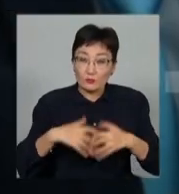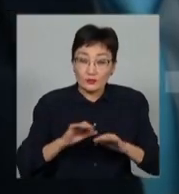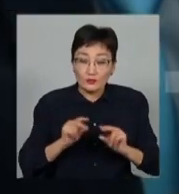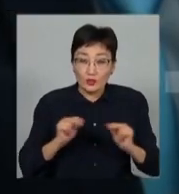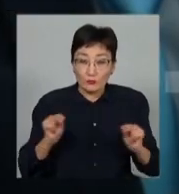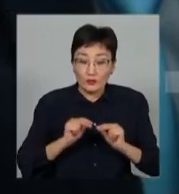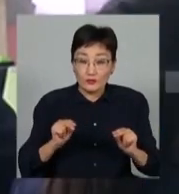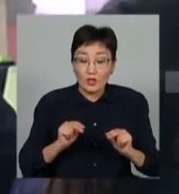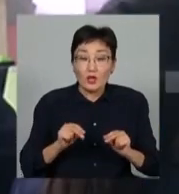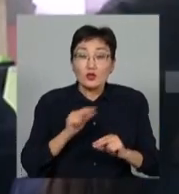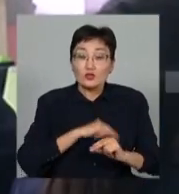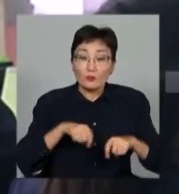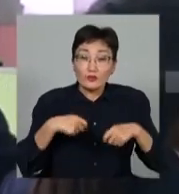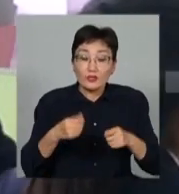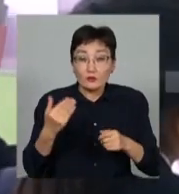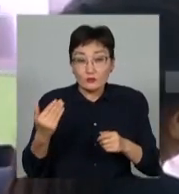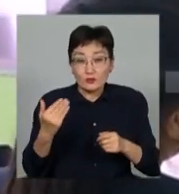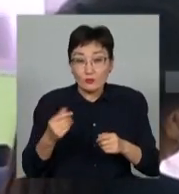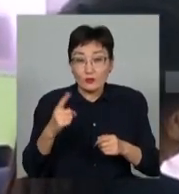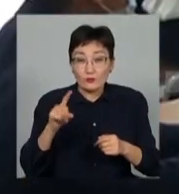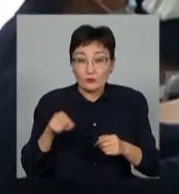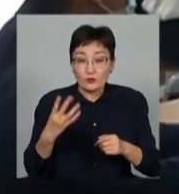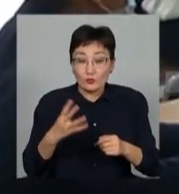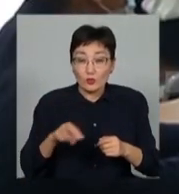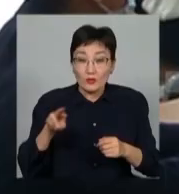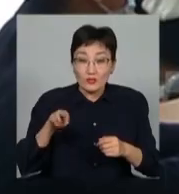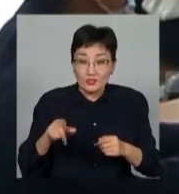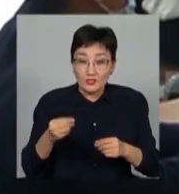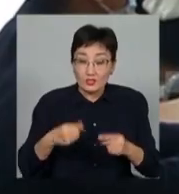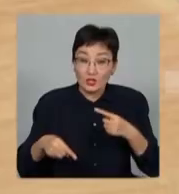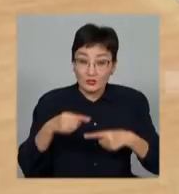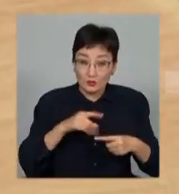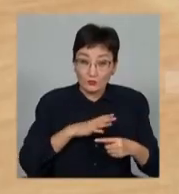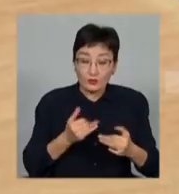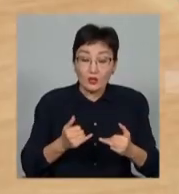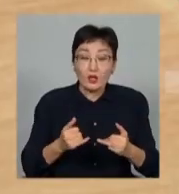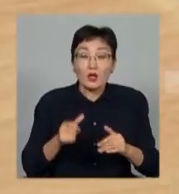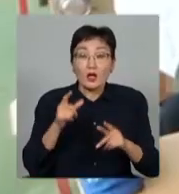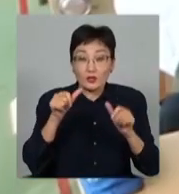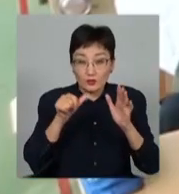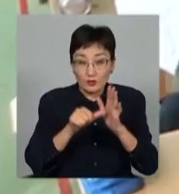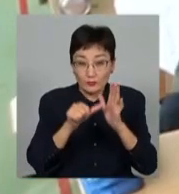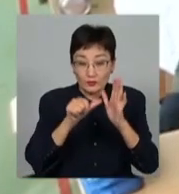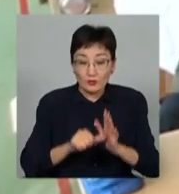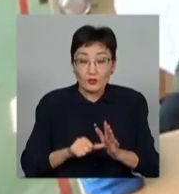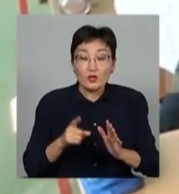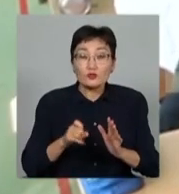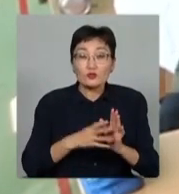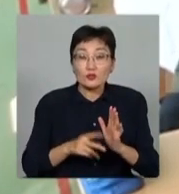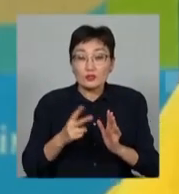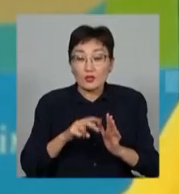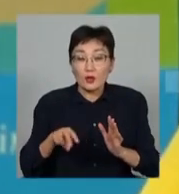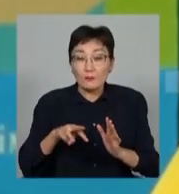мен магистранттарға жұмыс берушілер тарапынан 1,4 миллиард теңге қайтарылған. Ал биыл жарты жылда 192 миллион